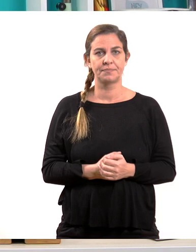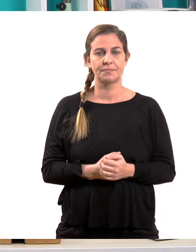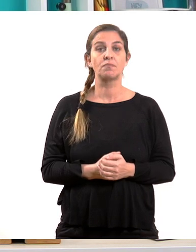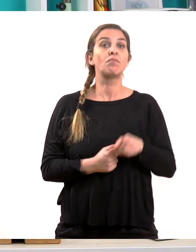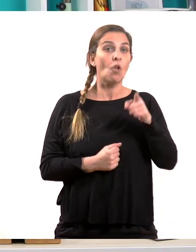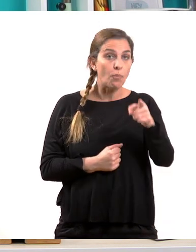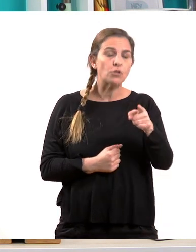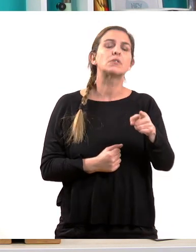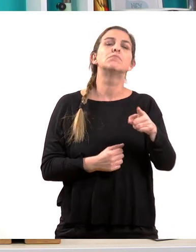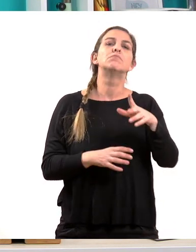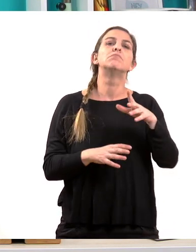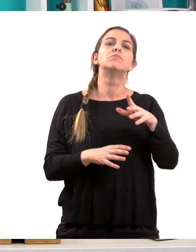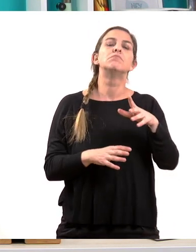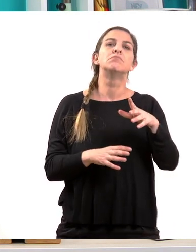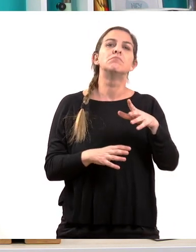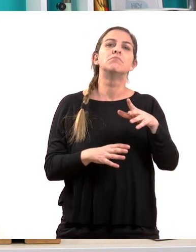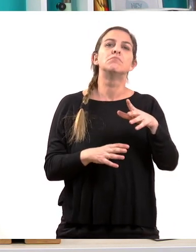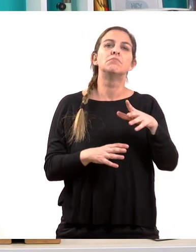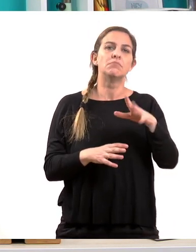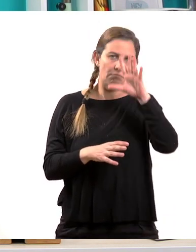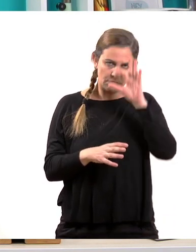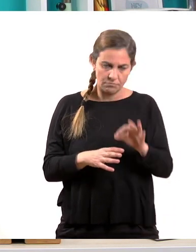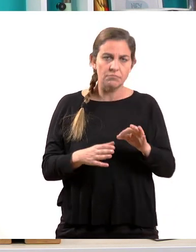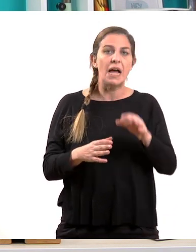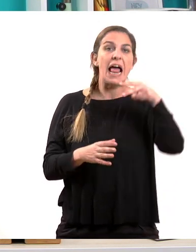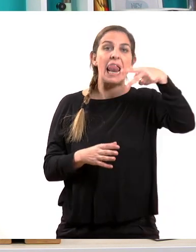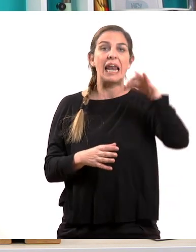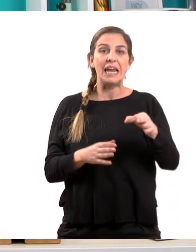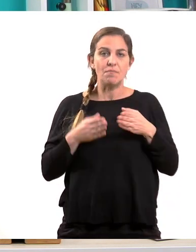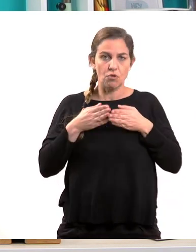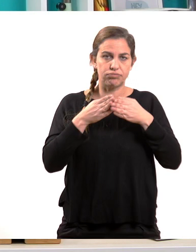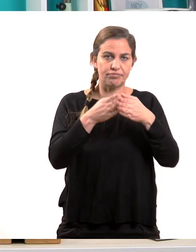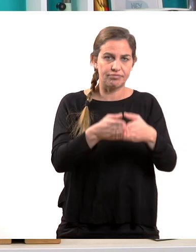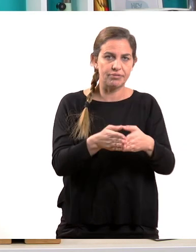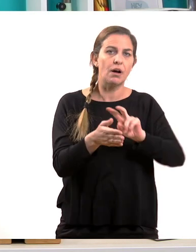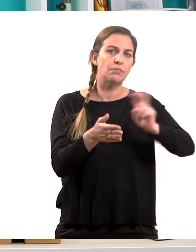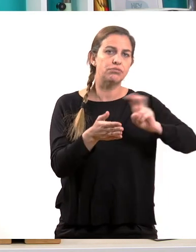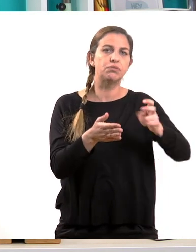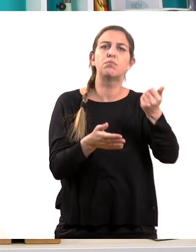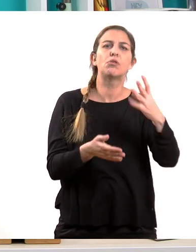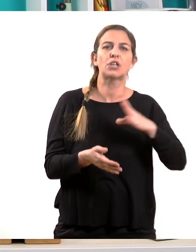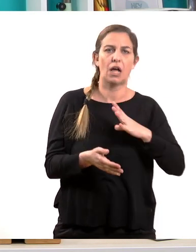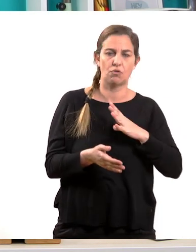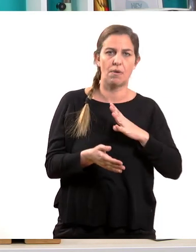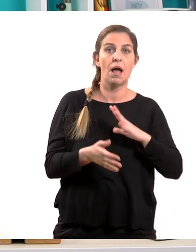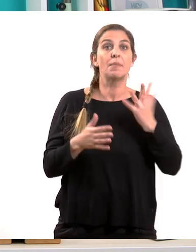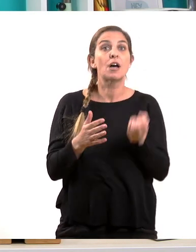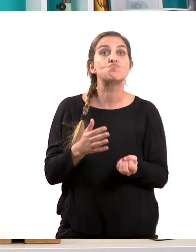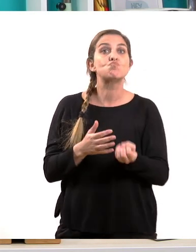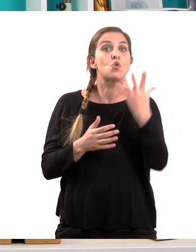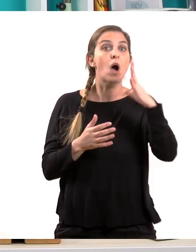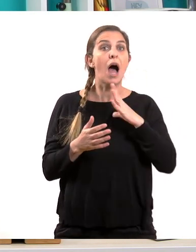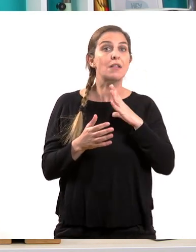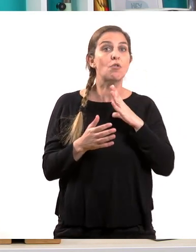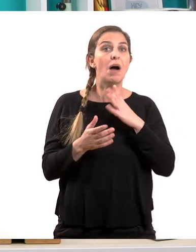Βρήκαμε πόσοι πήγανε στη Λίμνο. Δεν τελείωσε όμως εκεί το πρόβλημα, προσθέσαμε και αυτούς που ανεβήκανε. Και